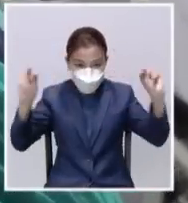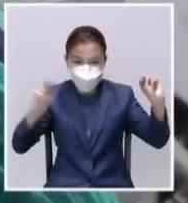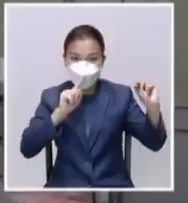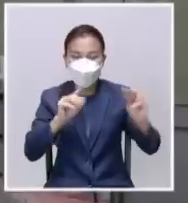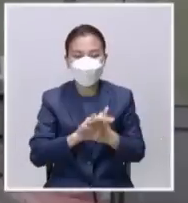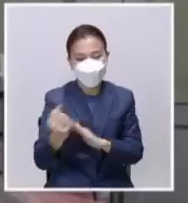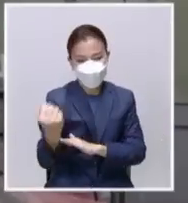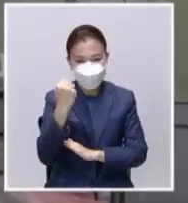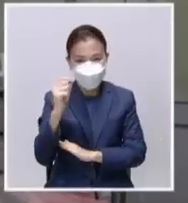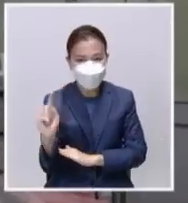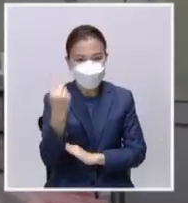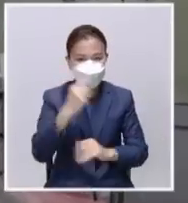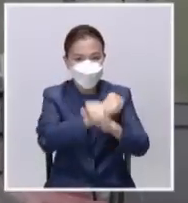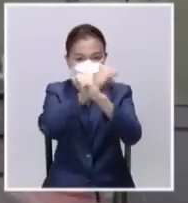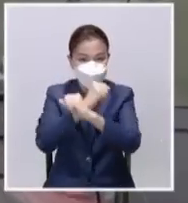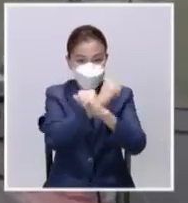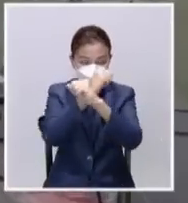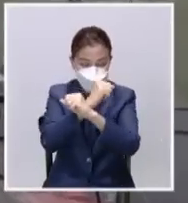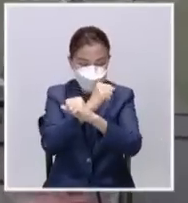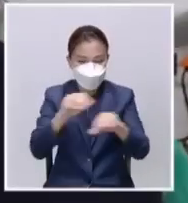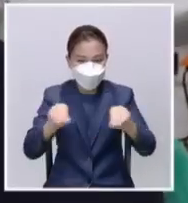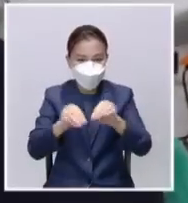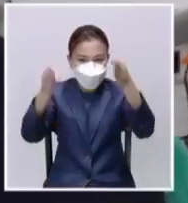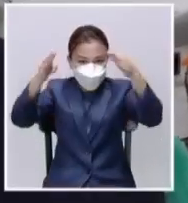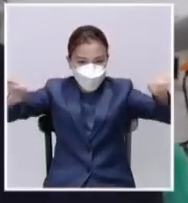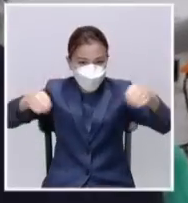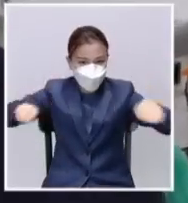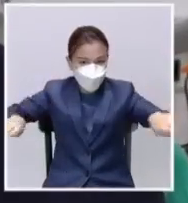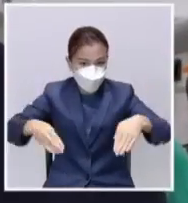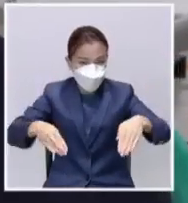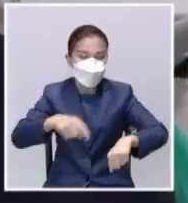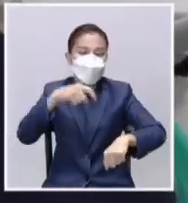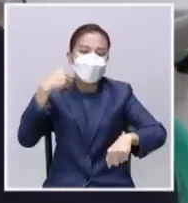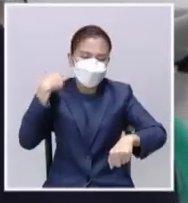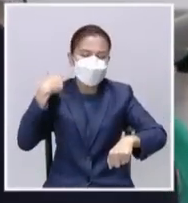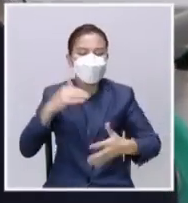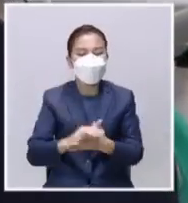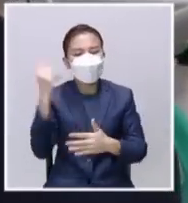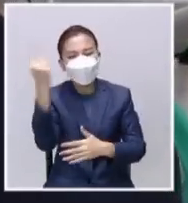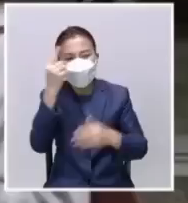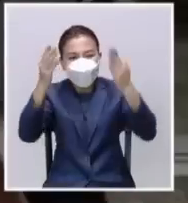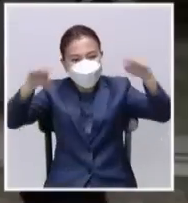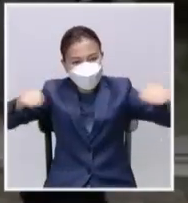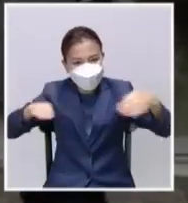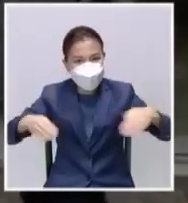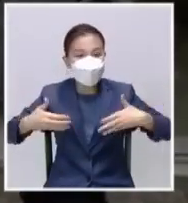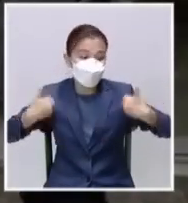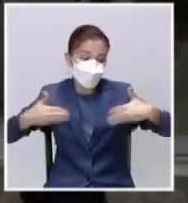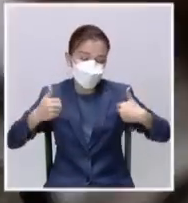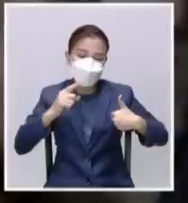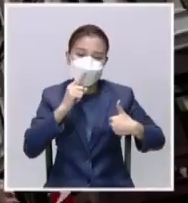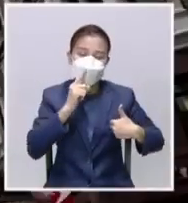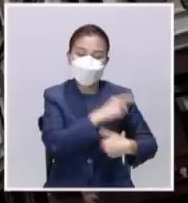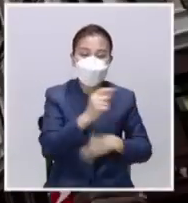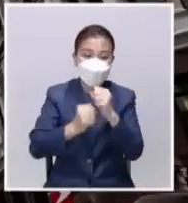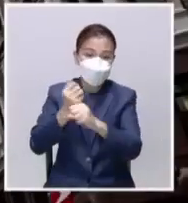เข้มงวดใหม่นี้เพื่อปกป้องเทศกาลคริสต์มาสจากโควิดและจะทำให้เรามีช่วงคริสต์มาสที่ดีกว่าปีที่แล้วค่ะส่วนออสเตรียซึ่งเป็นช